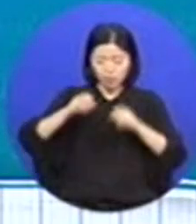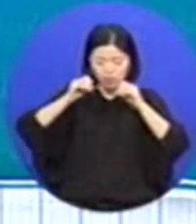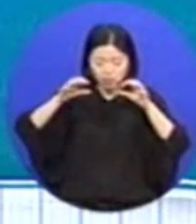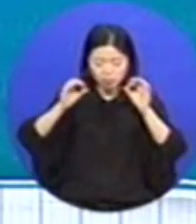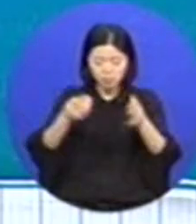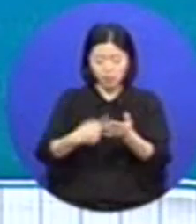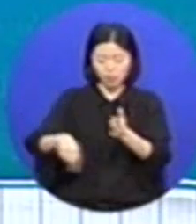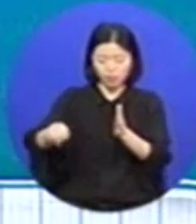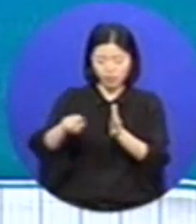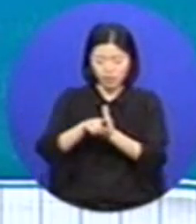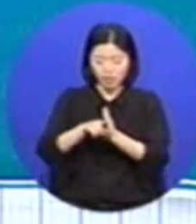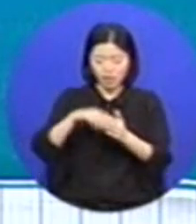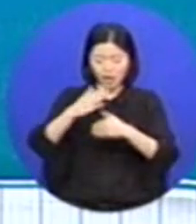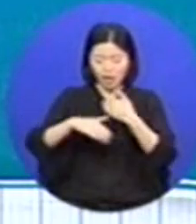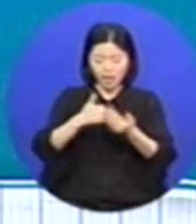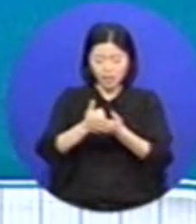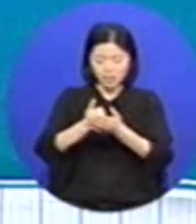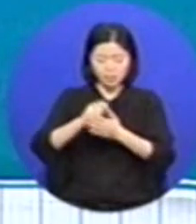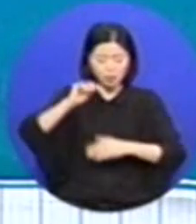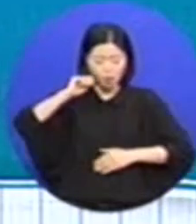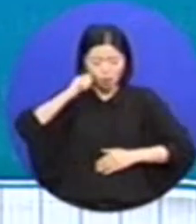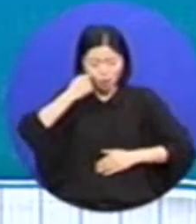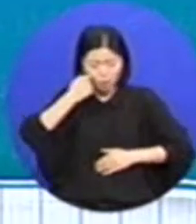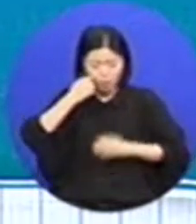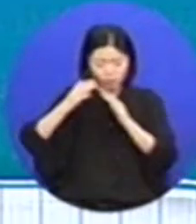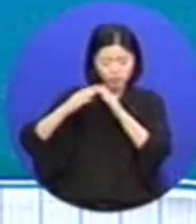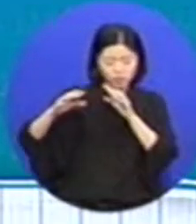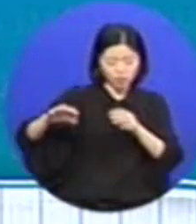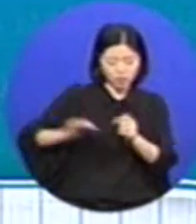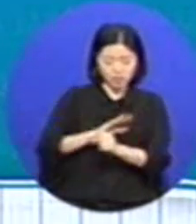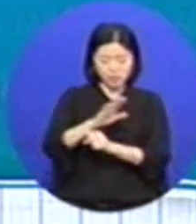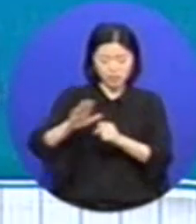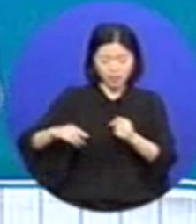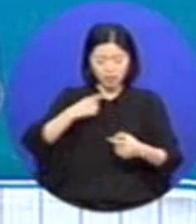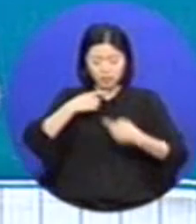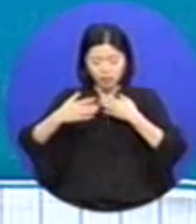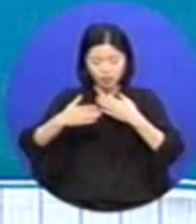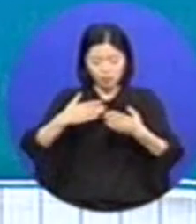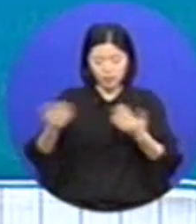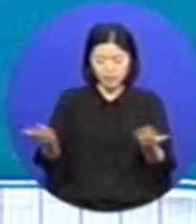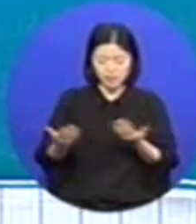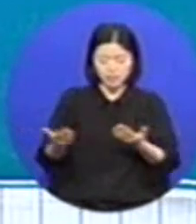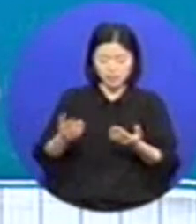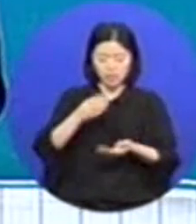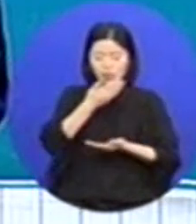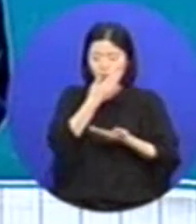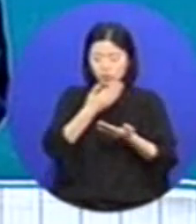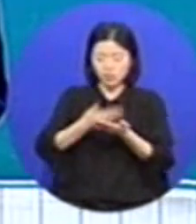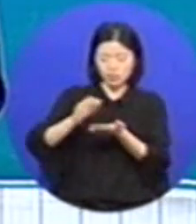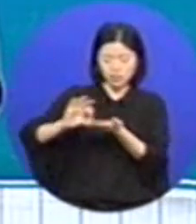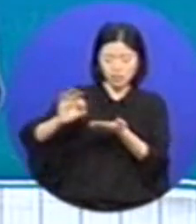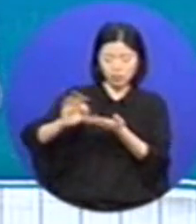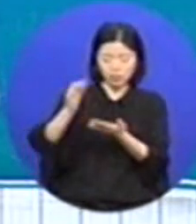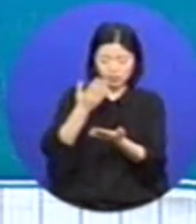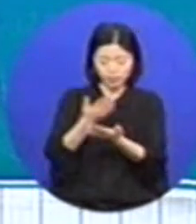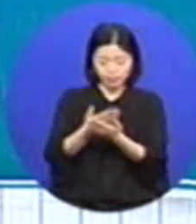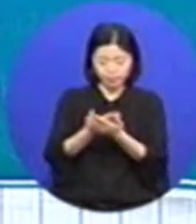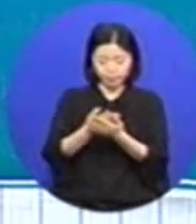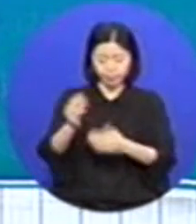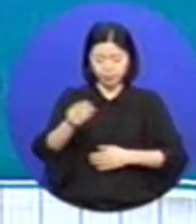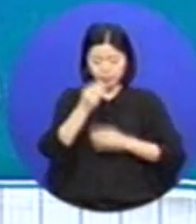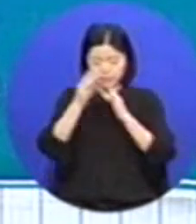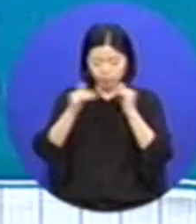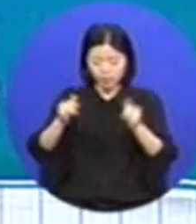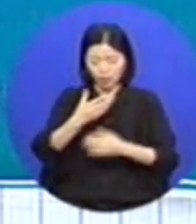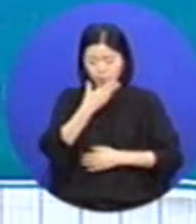위해 하나니 어려운 이들이 하나는 사랑을 경험하는 일에 귀하게 사용 되게 해 주옵소서 성도들에게